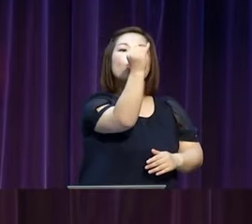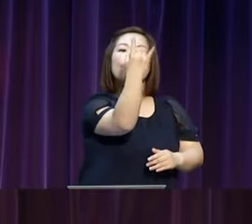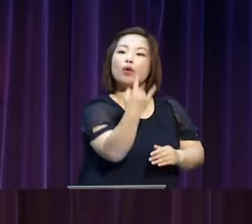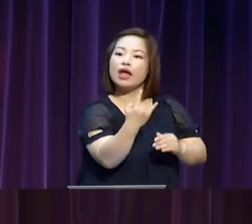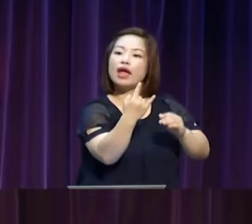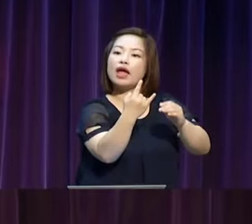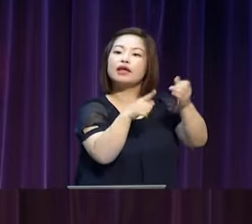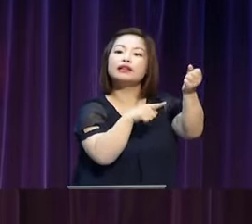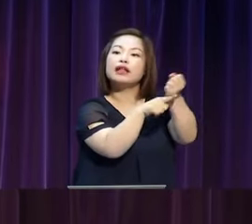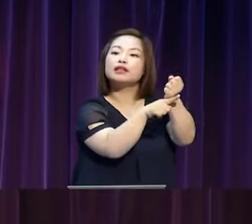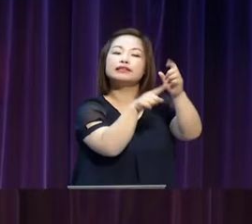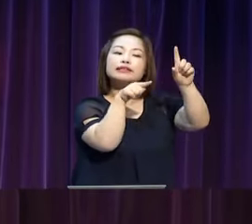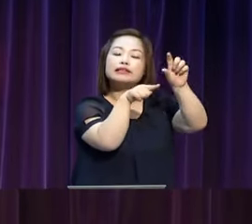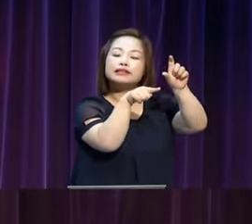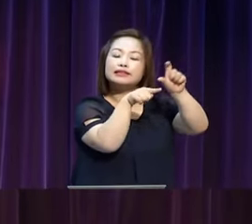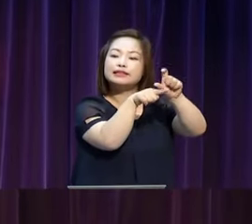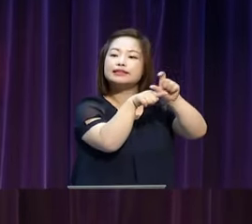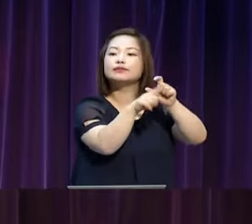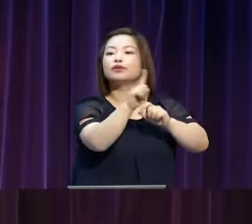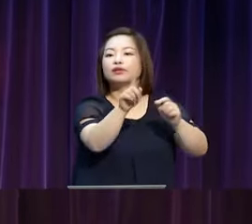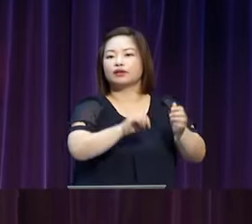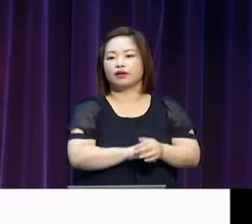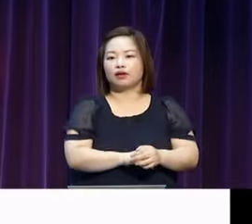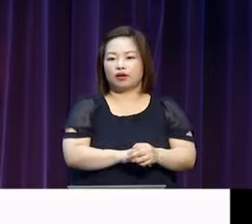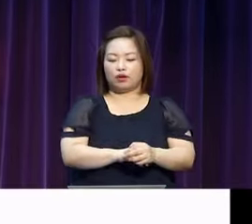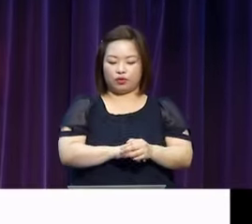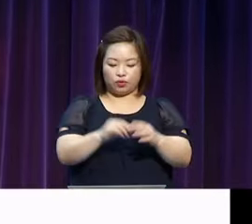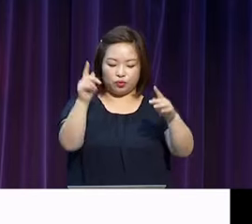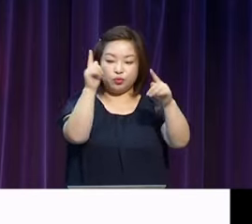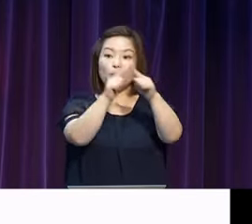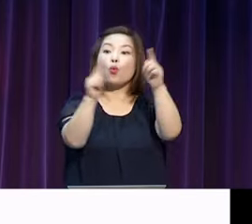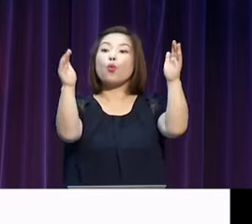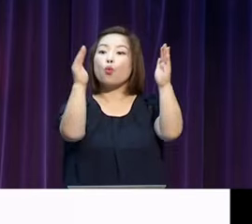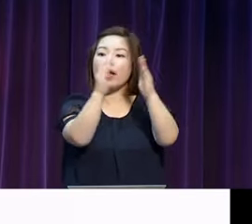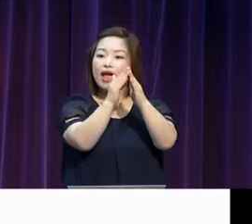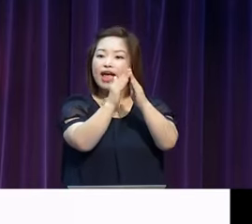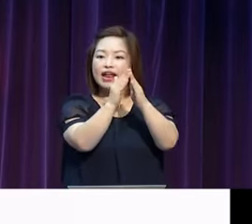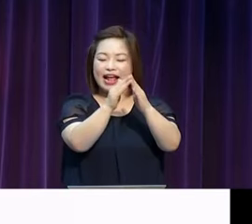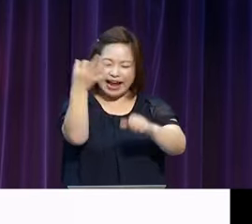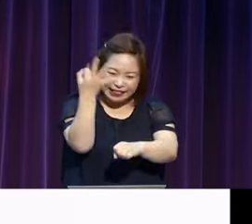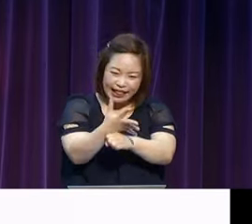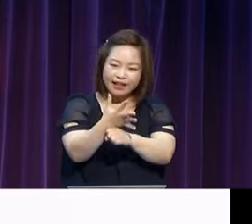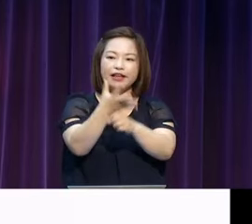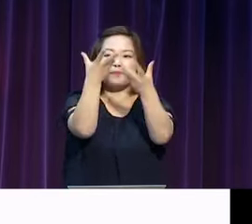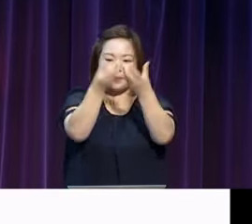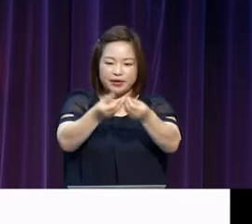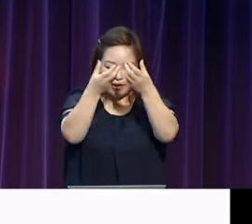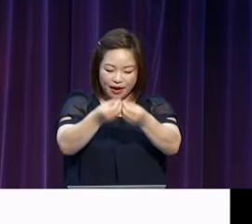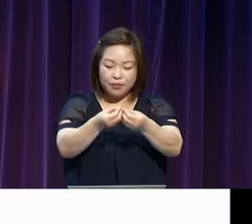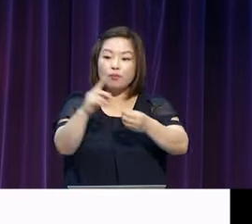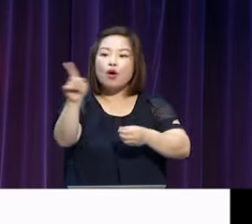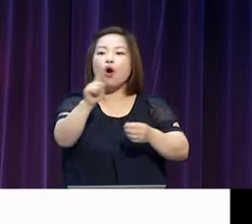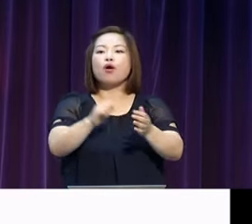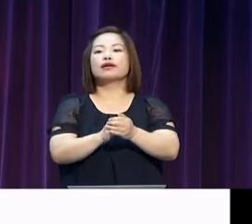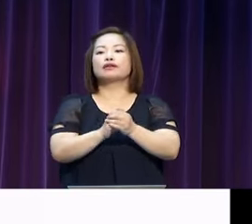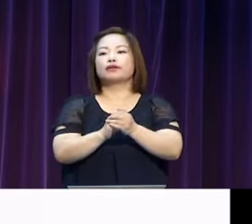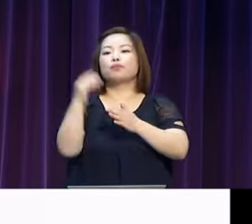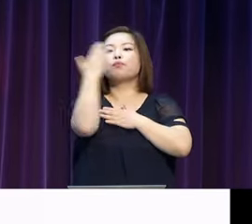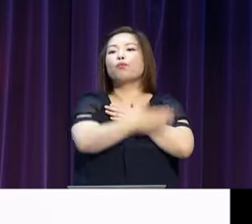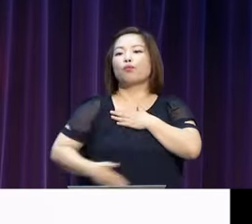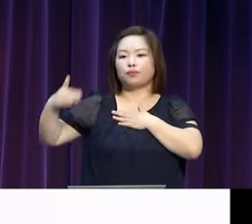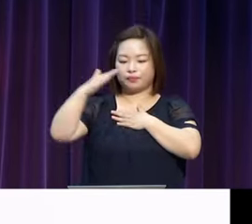성경에는 교회를 사람의 몸으로 설명을 했어요. 자, 머리는